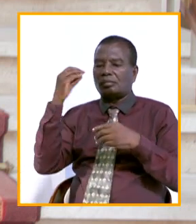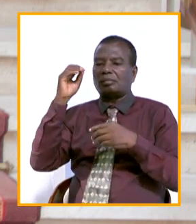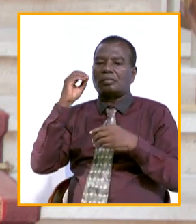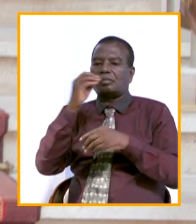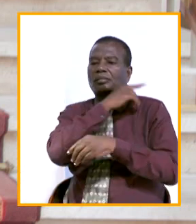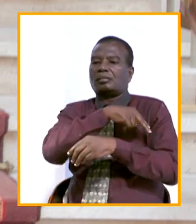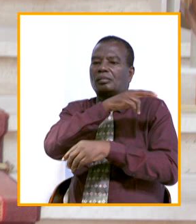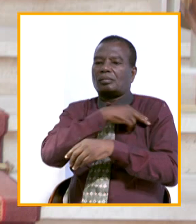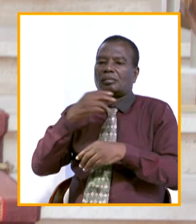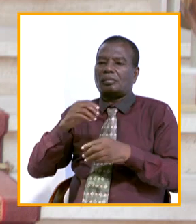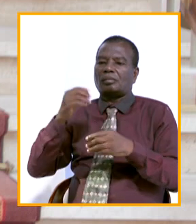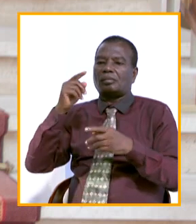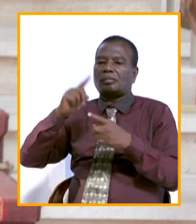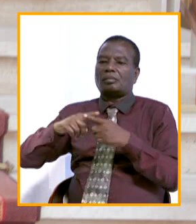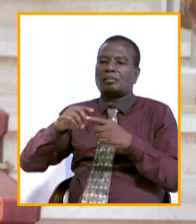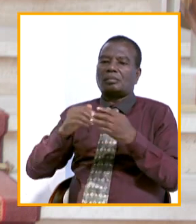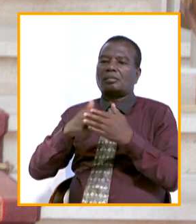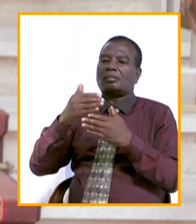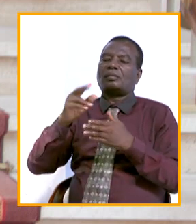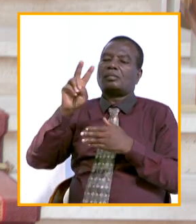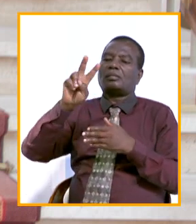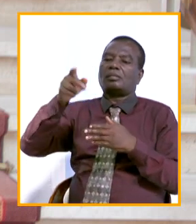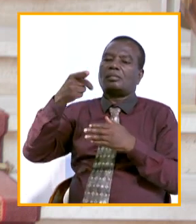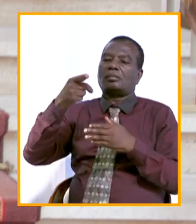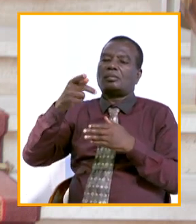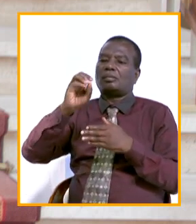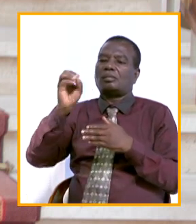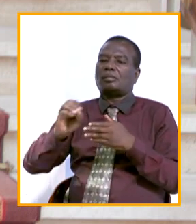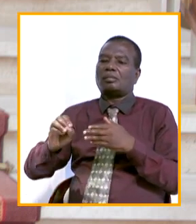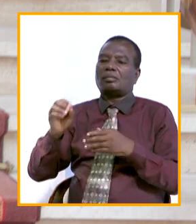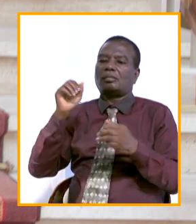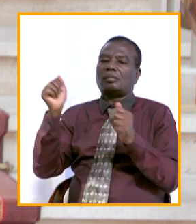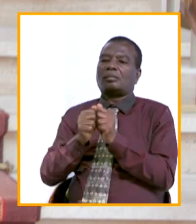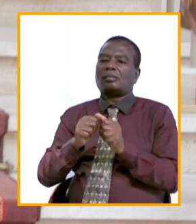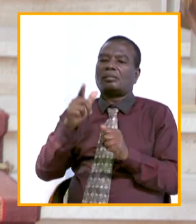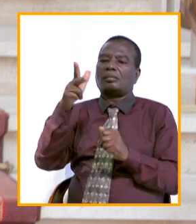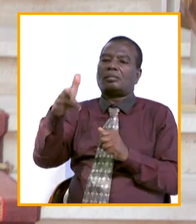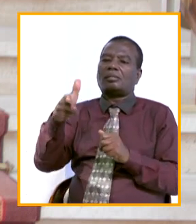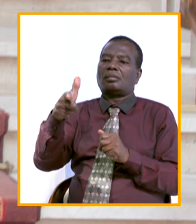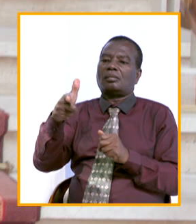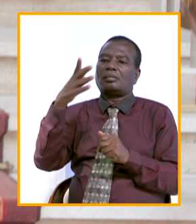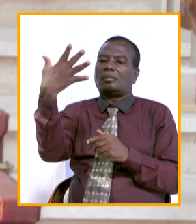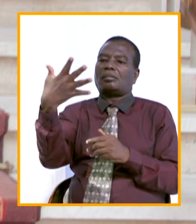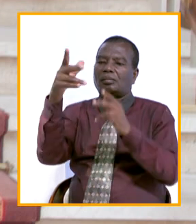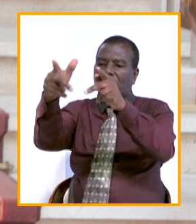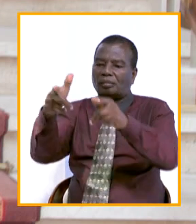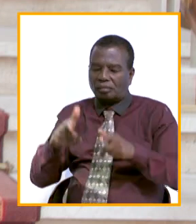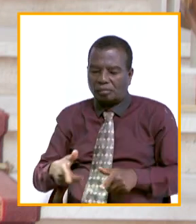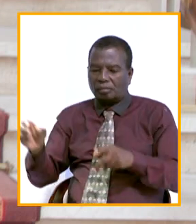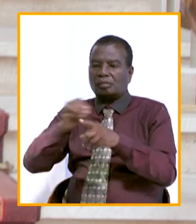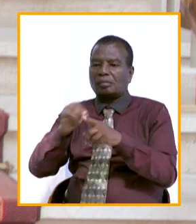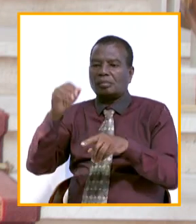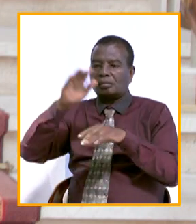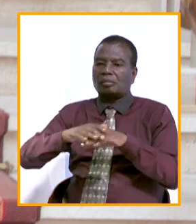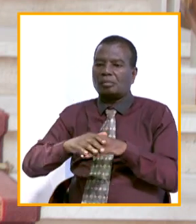janvier 2022 à près de 2% actuellement, avec 5 lits occupés sur une